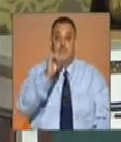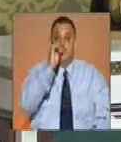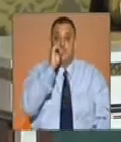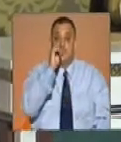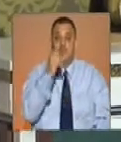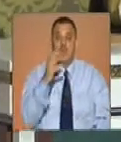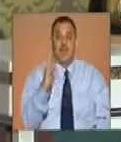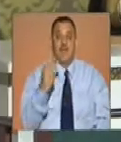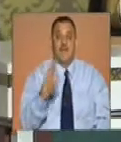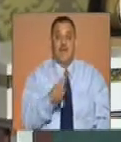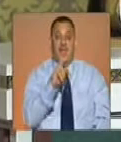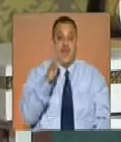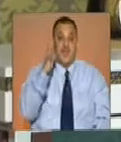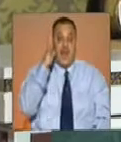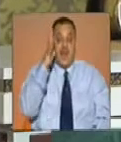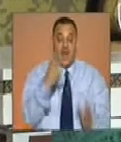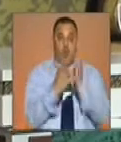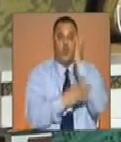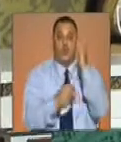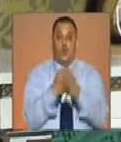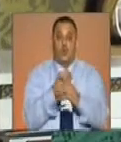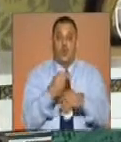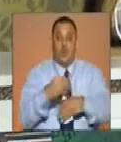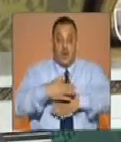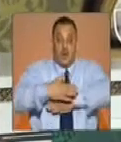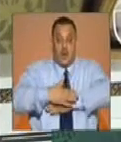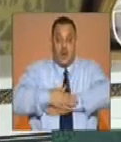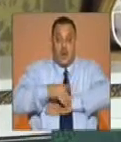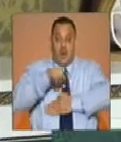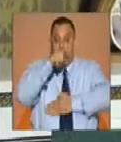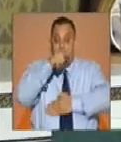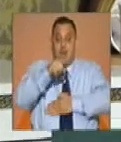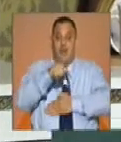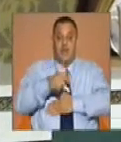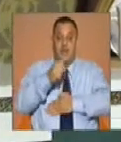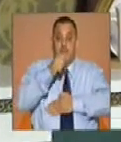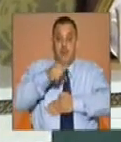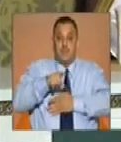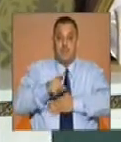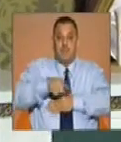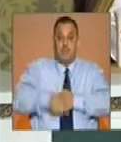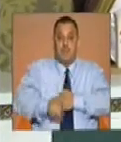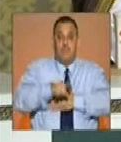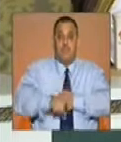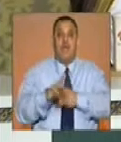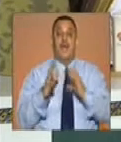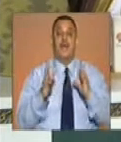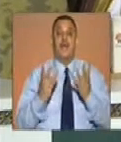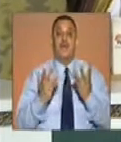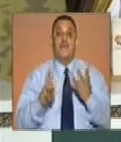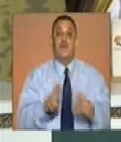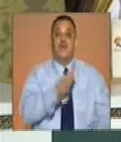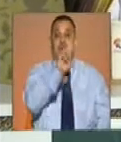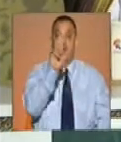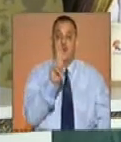في ثيابي، أو هل أطلع من المسجد ما أصلي جماعة، أو كيف أعمل؟